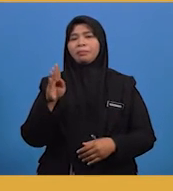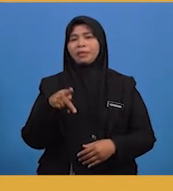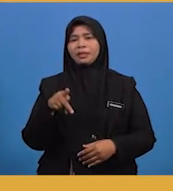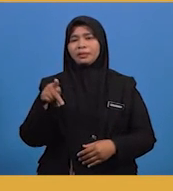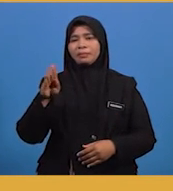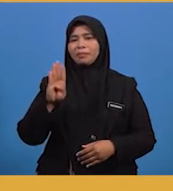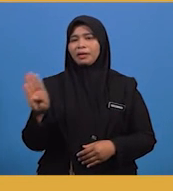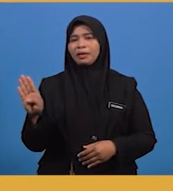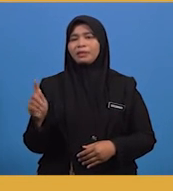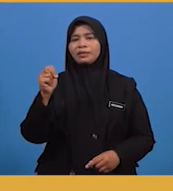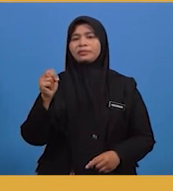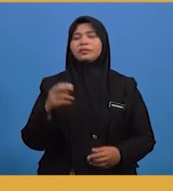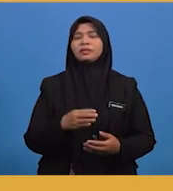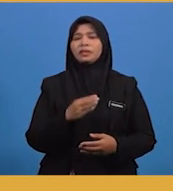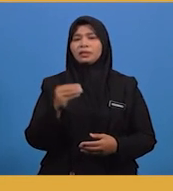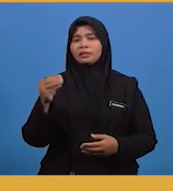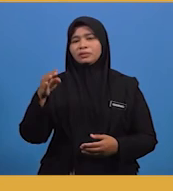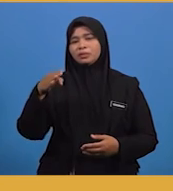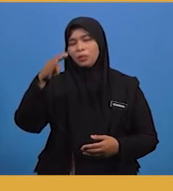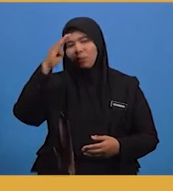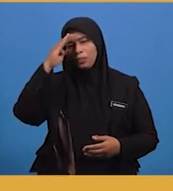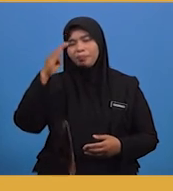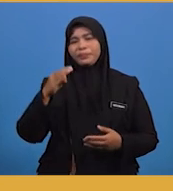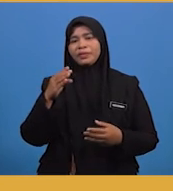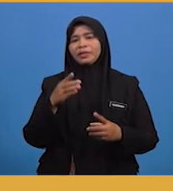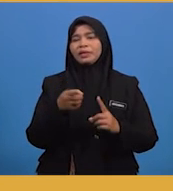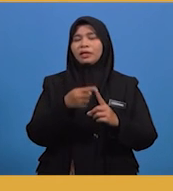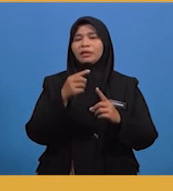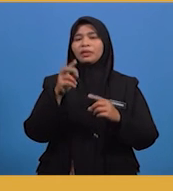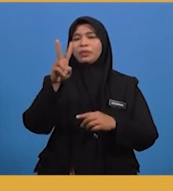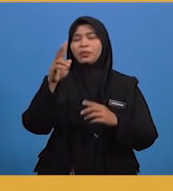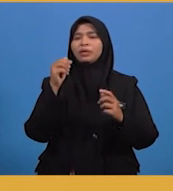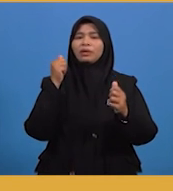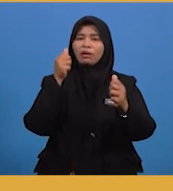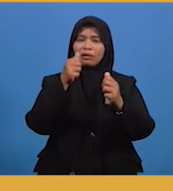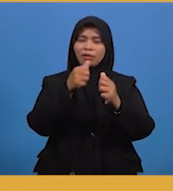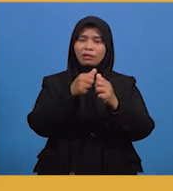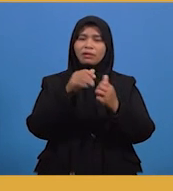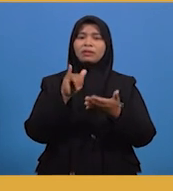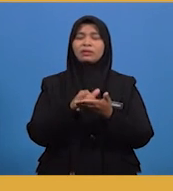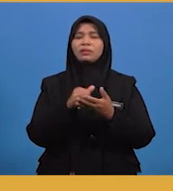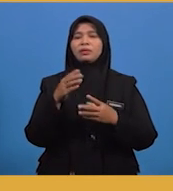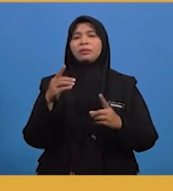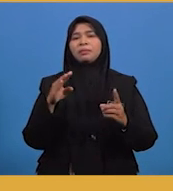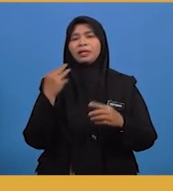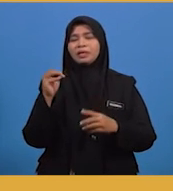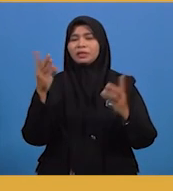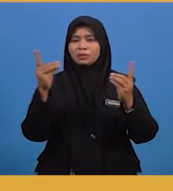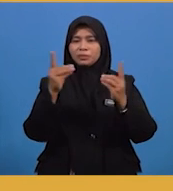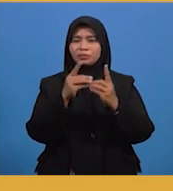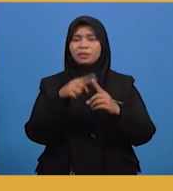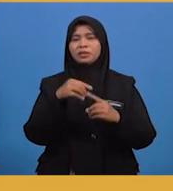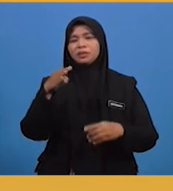pantai timur. Dari dua arah tadi bertemu di Johor Bahru ke Singapura.